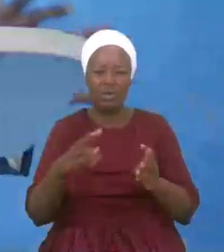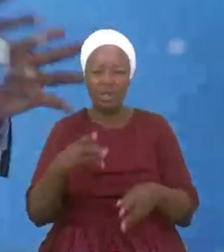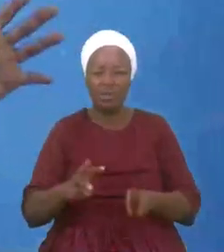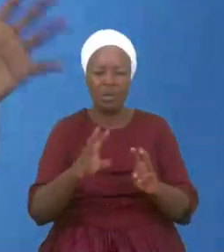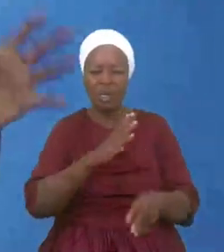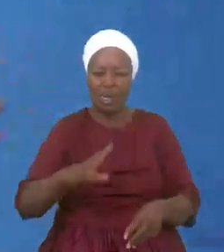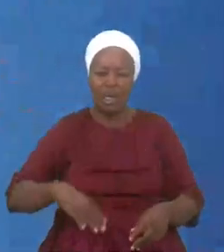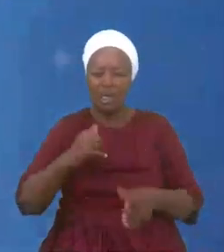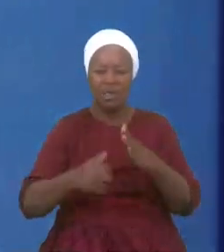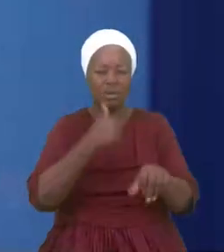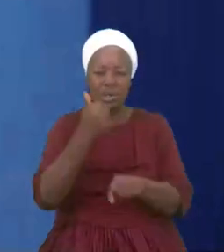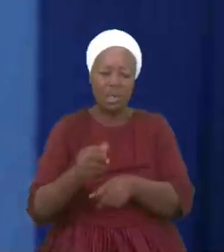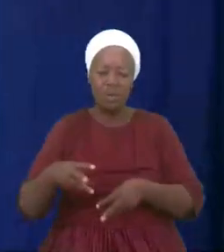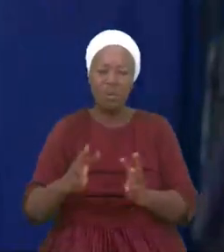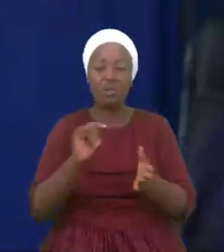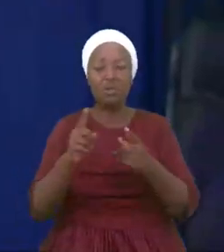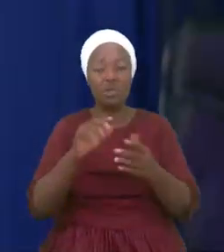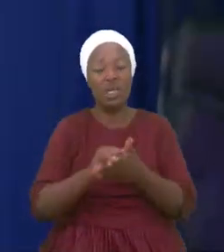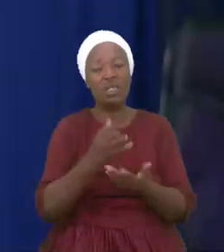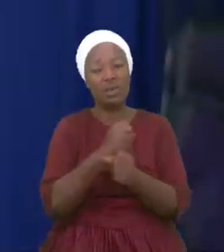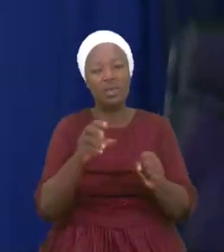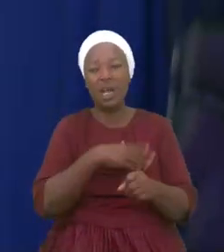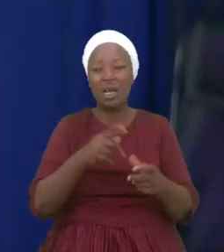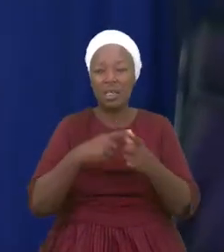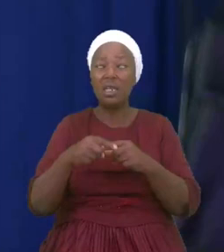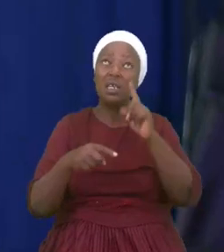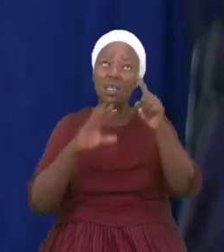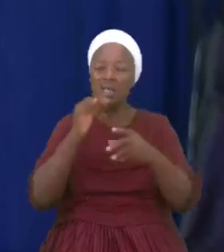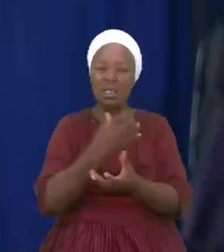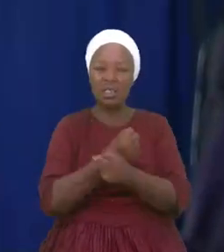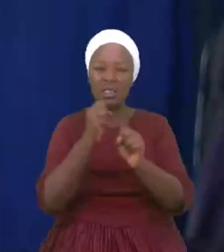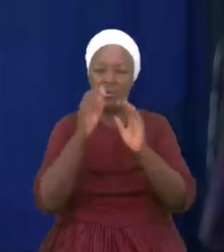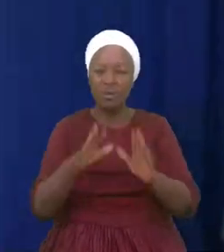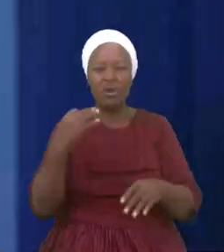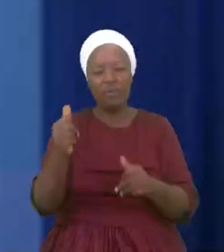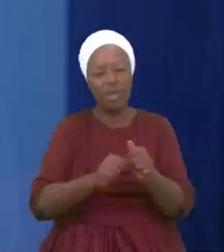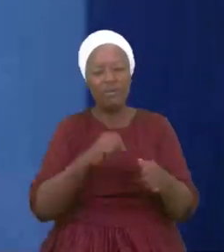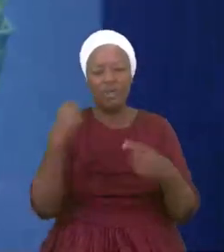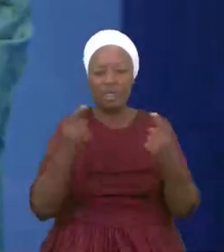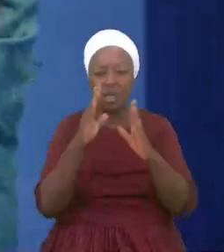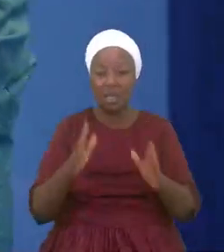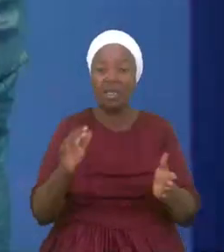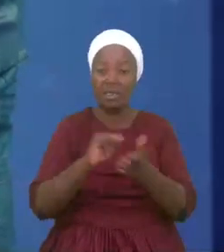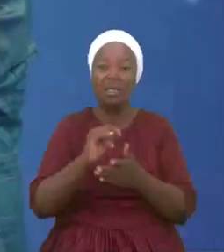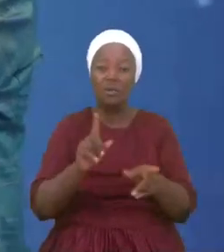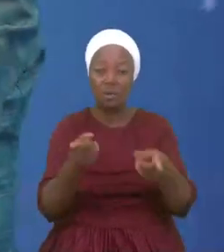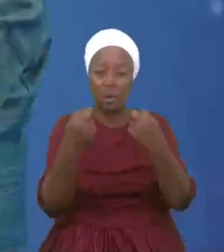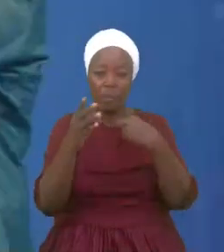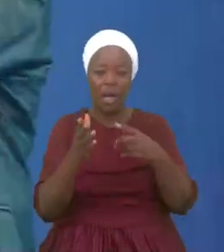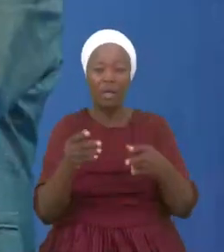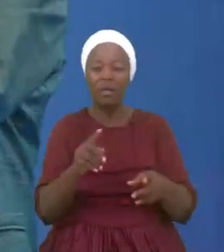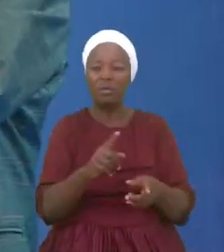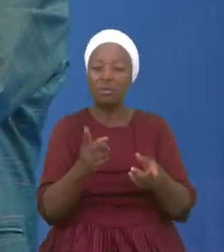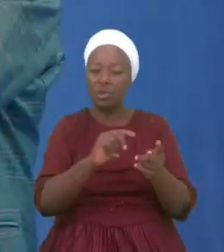revenir au Seigneur la voix est ouverte la voix Christ l'unique voit la voix Christine la voix ordonnée